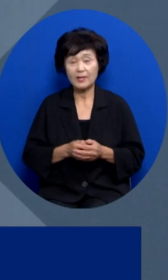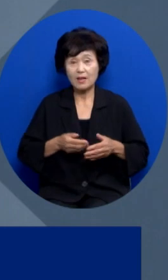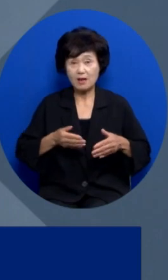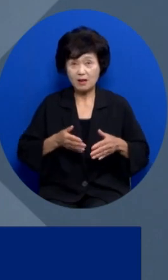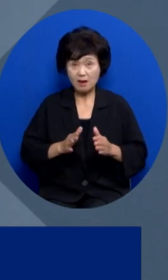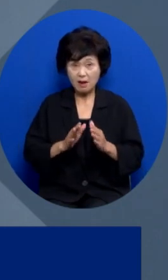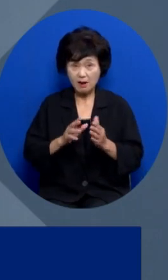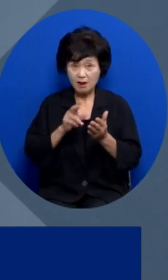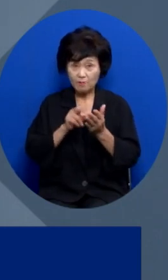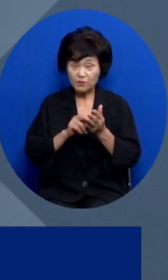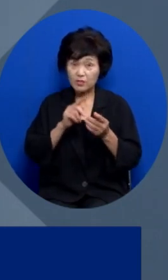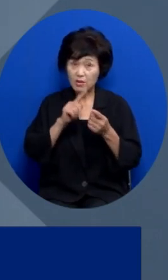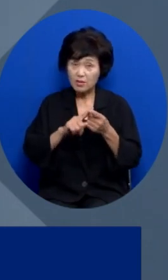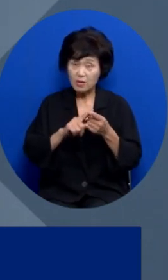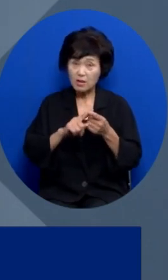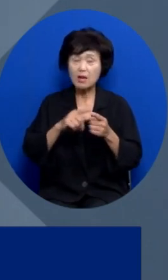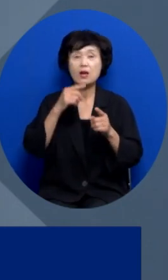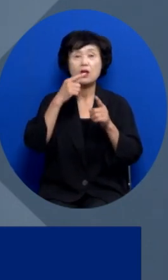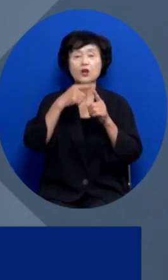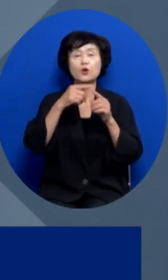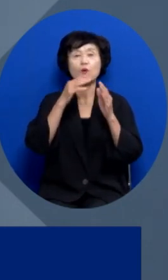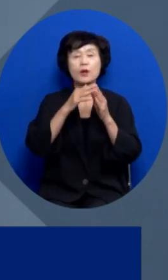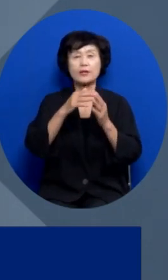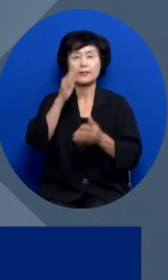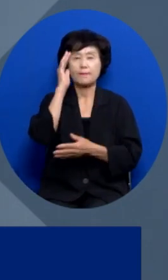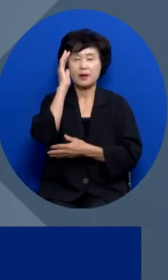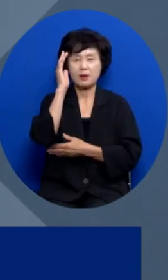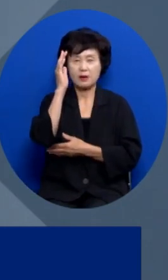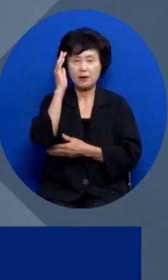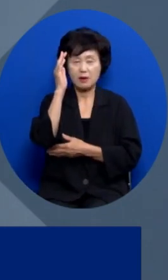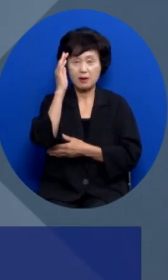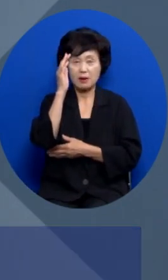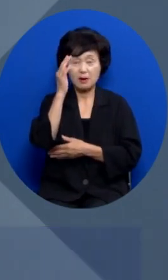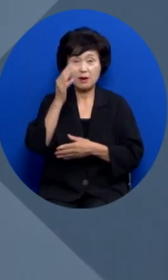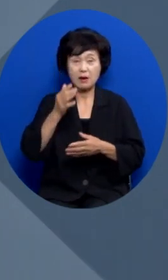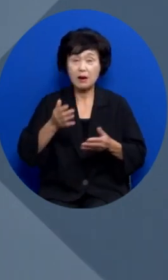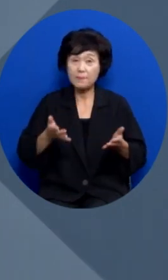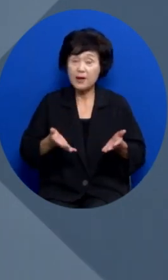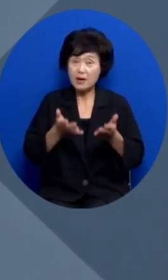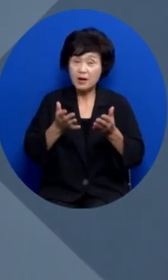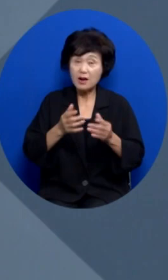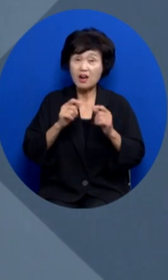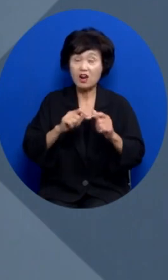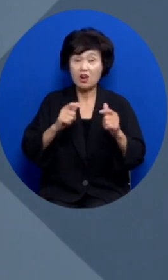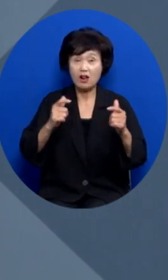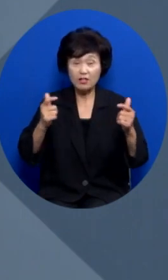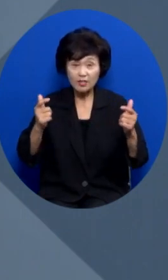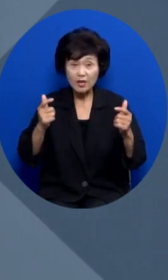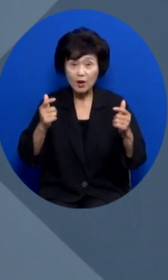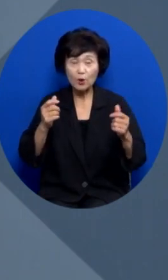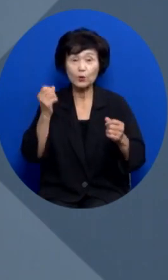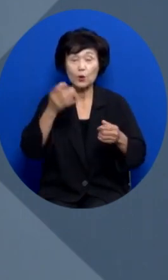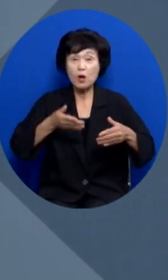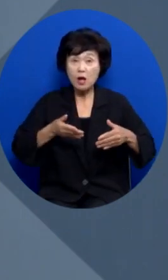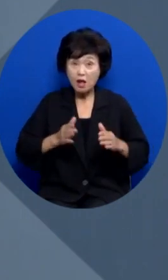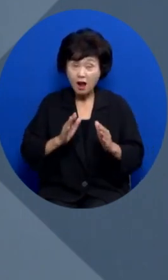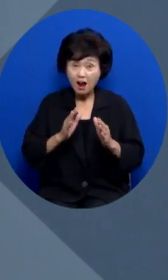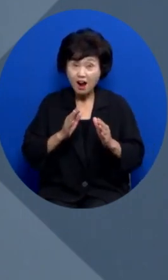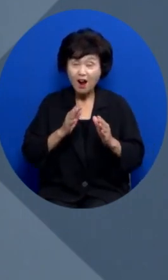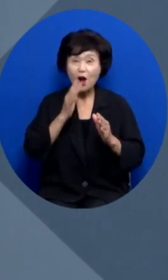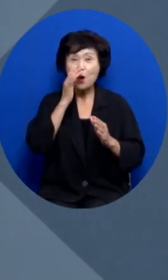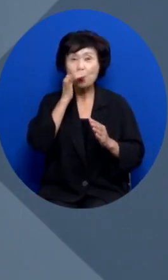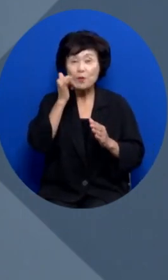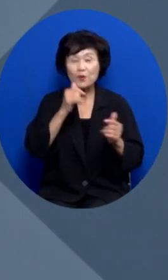출산에 대한 것을 교회에서 강조를 해서 출산의 문화가 확산되고, 출산하는 사람들에게 격려금도 주고 또